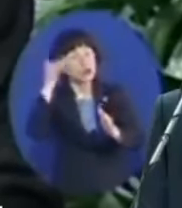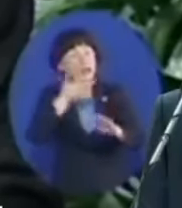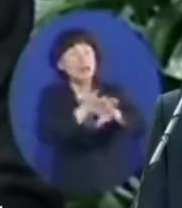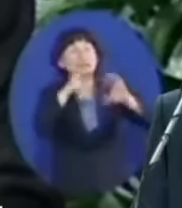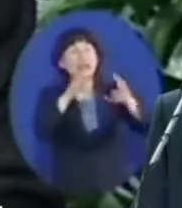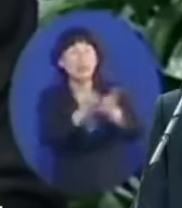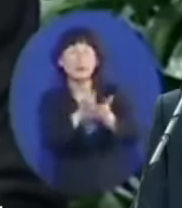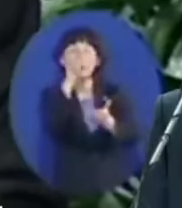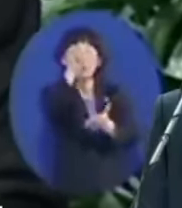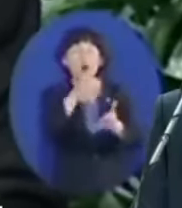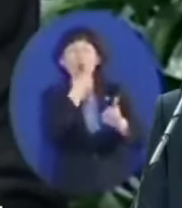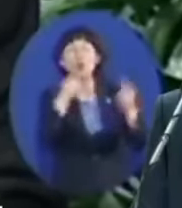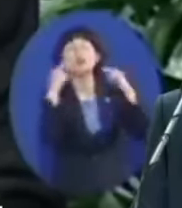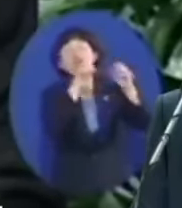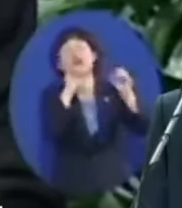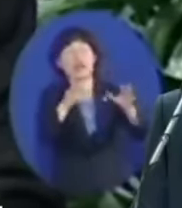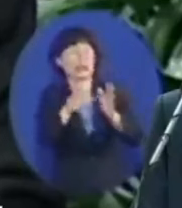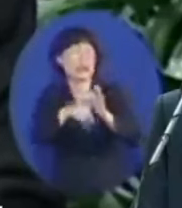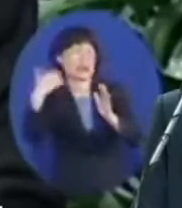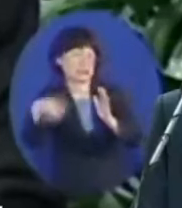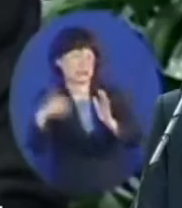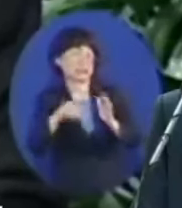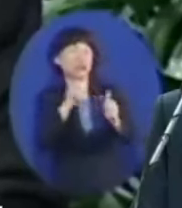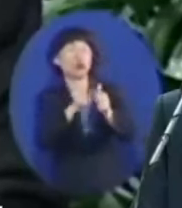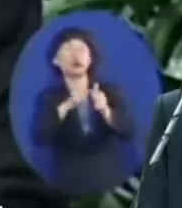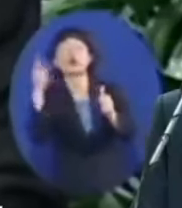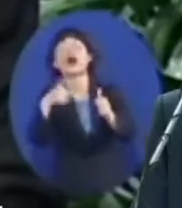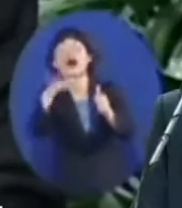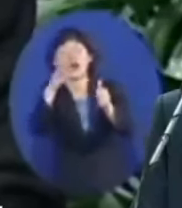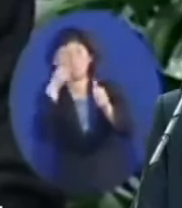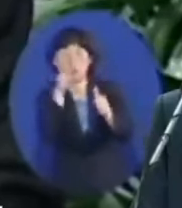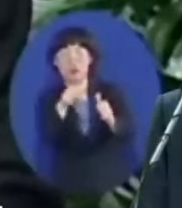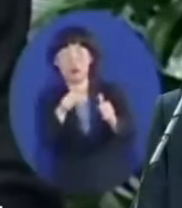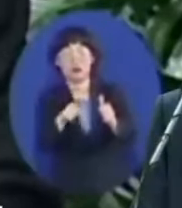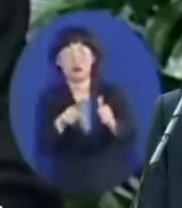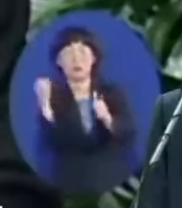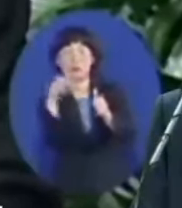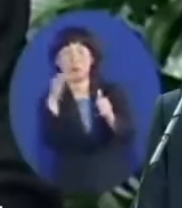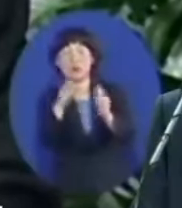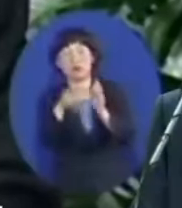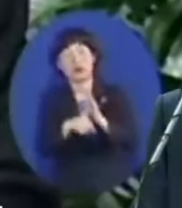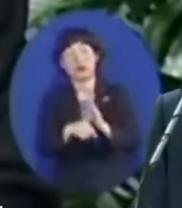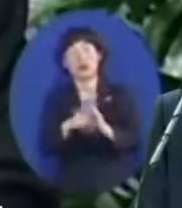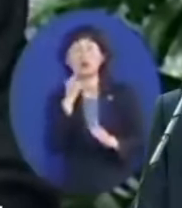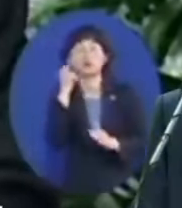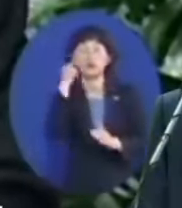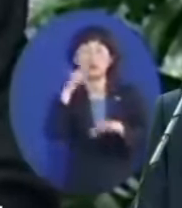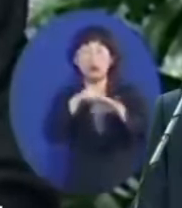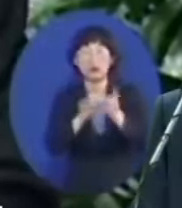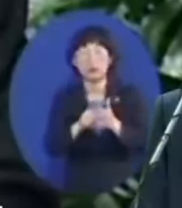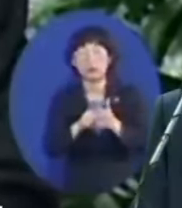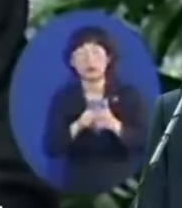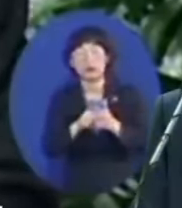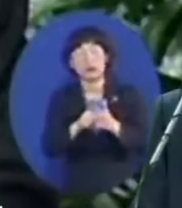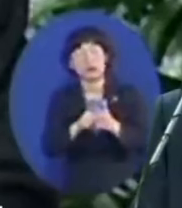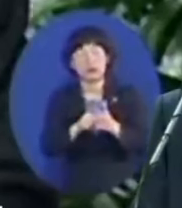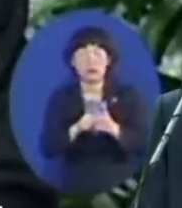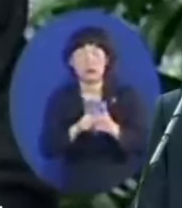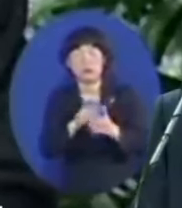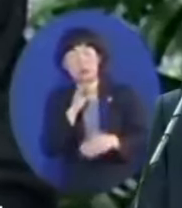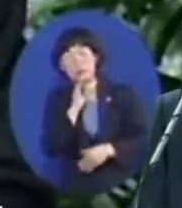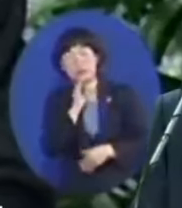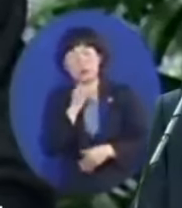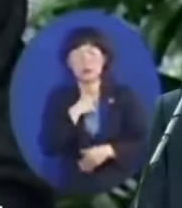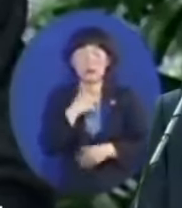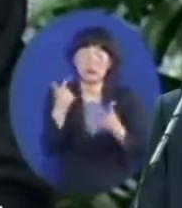그냥 한국으로 돌아가거라. 그런 말을 나보고 많이 했습니다. 그럴 때 내가 상당히 마음이 위축되고, 정말인가 보다, 나 같은